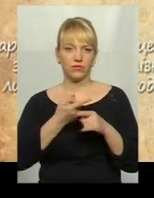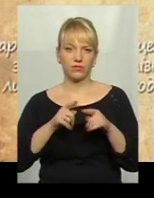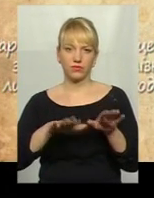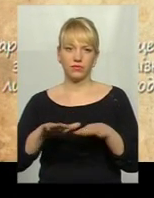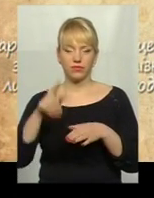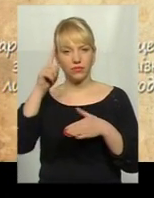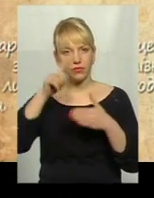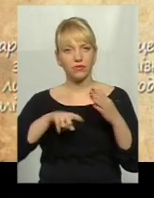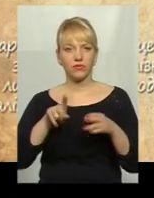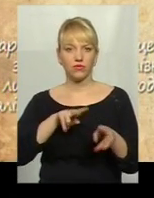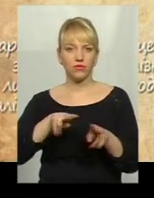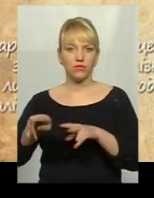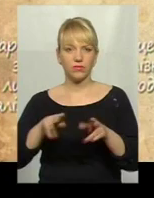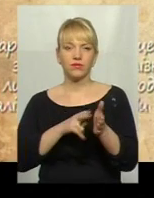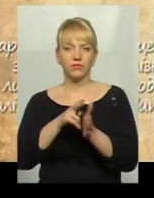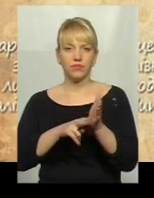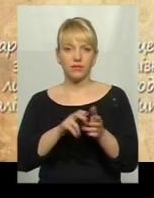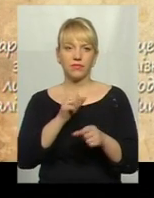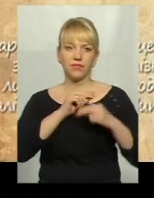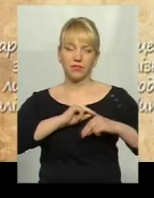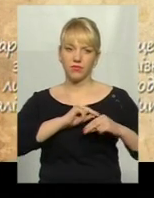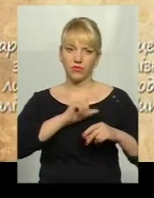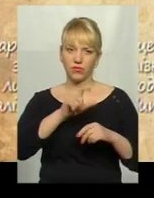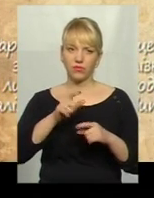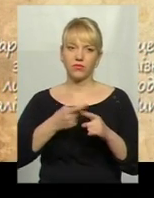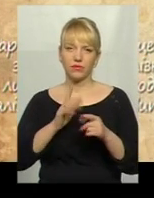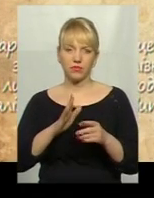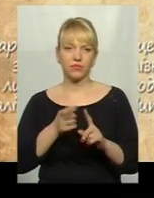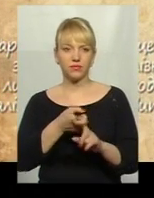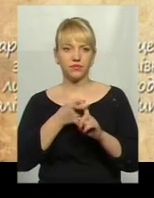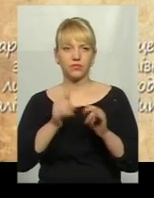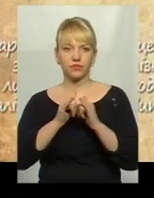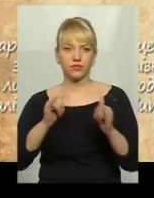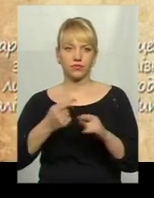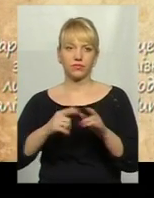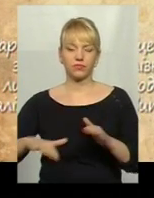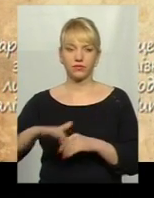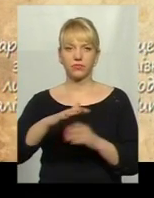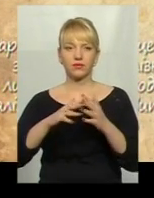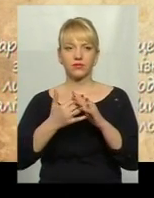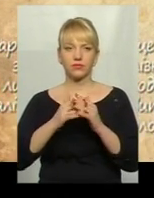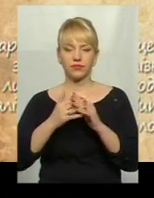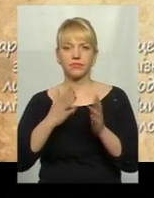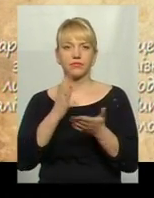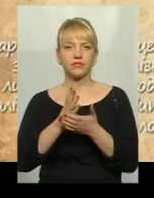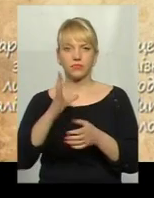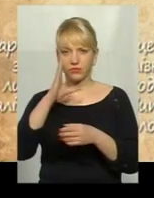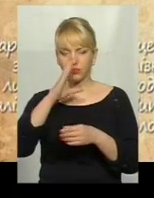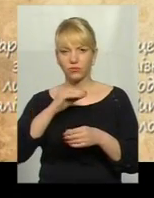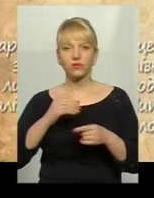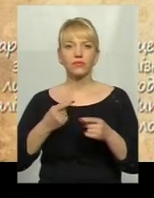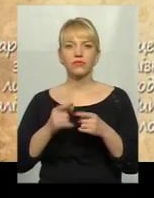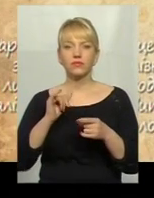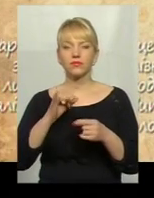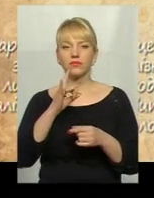що залізниця і працьовитість місцевого люду стане запорукою розвитку цих територій. Солодкий смак успіху Наркевицької громади